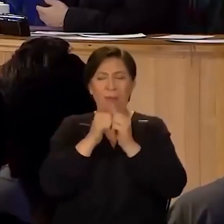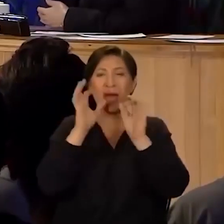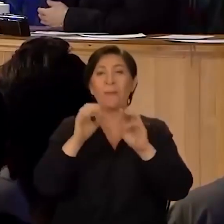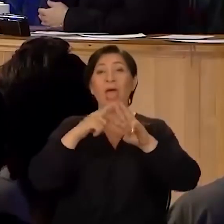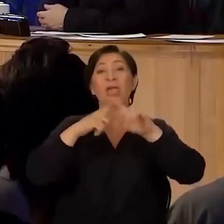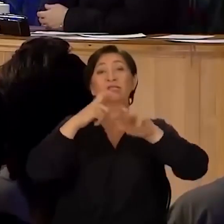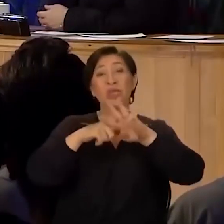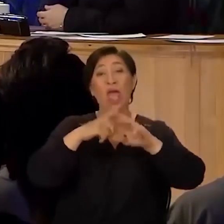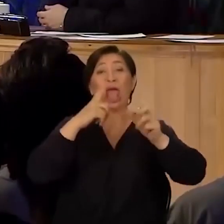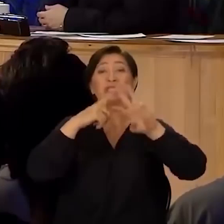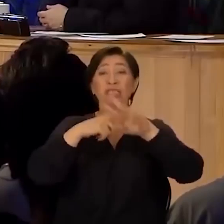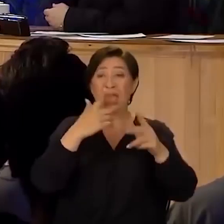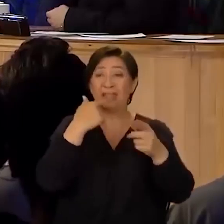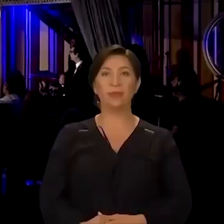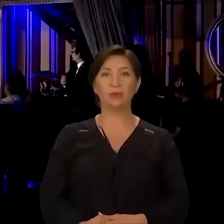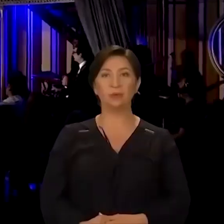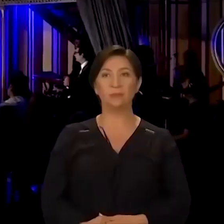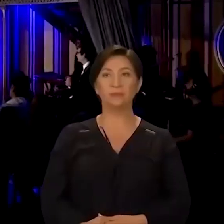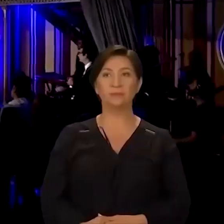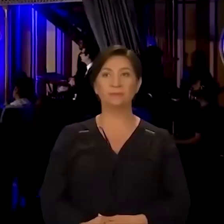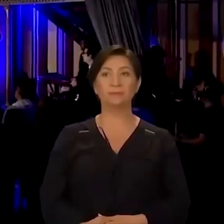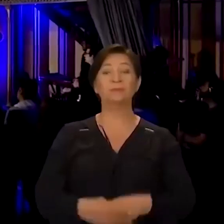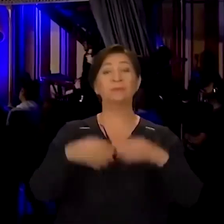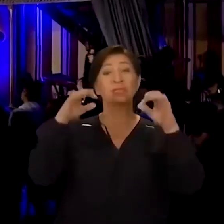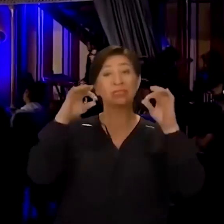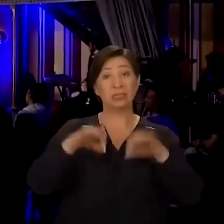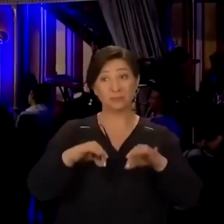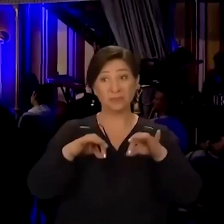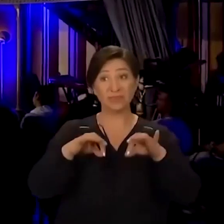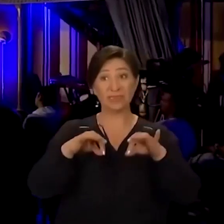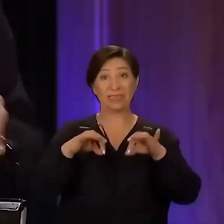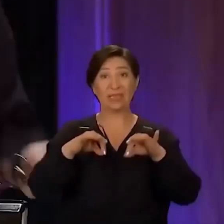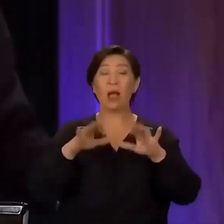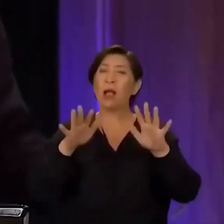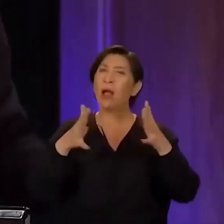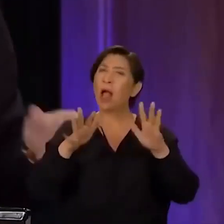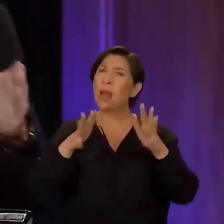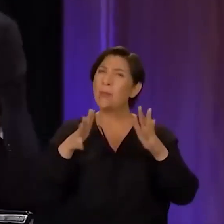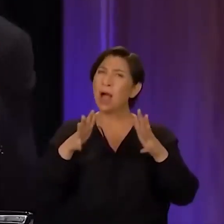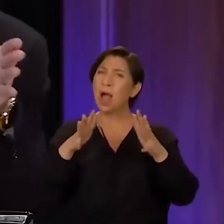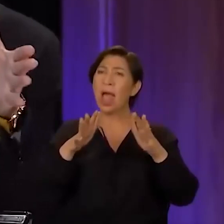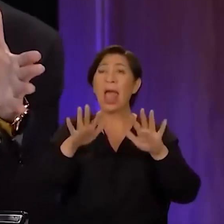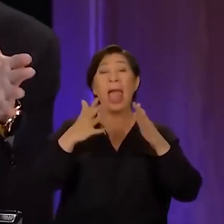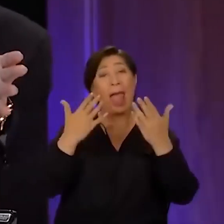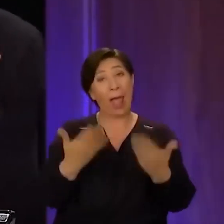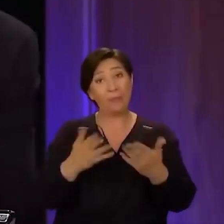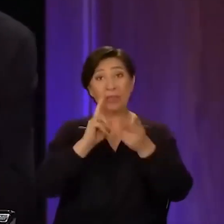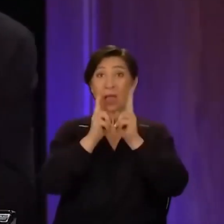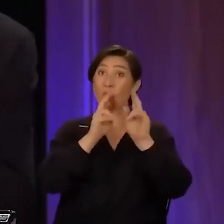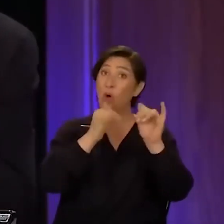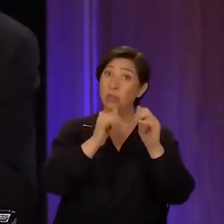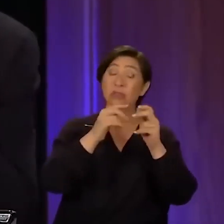geldiğimizde hep Ece Seçkin Ece Seçkin değil edeceğim şimdi bi Galiba hem